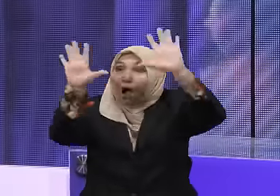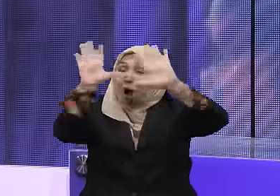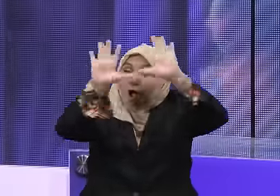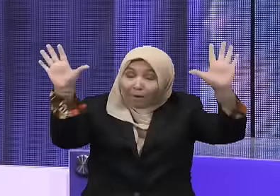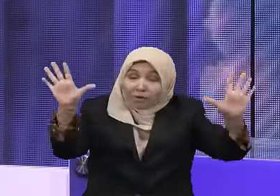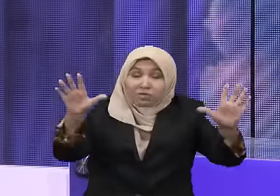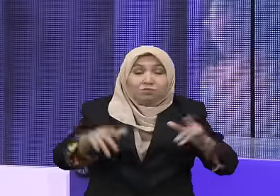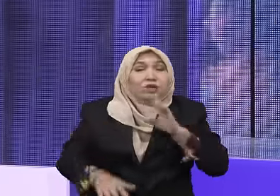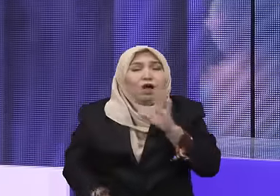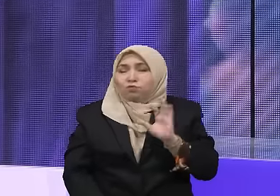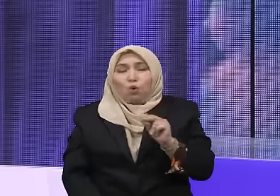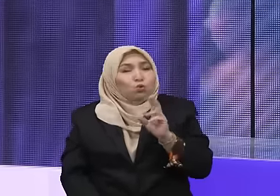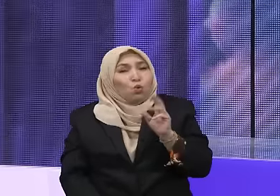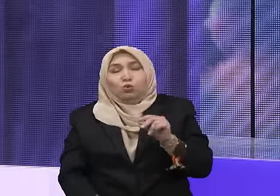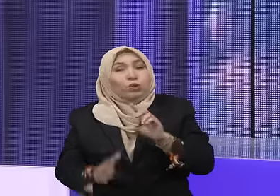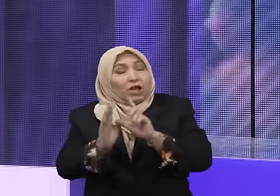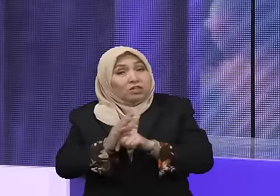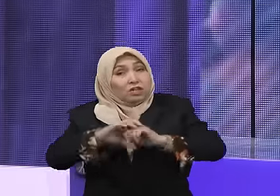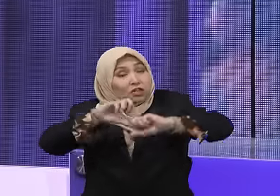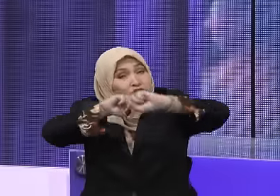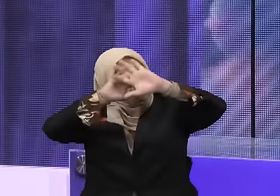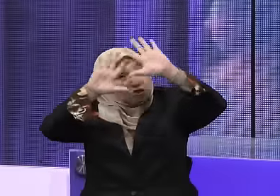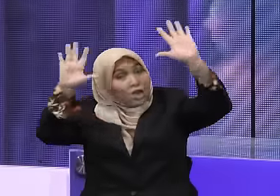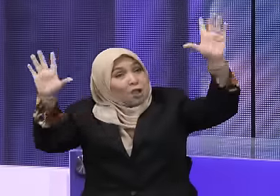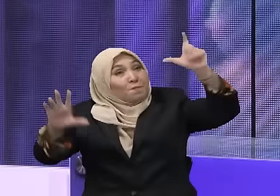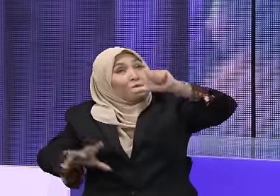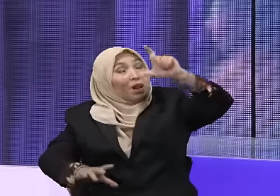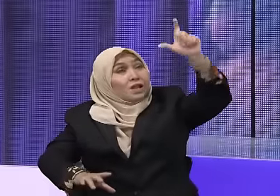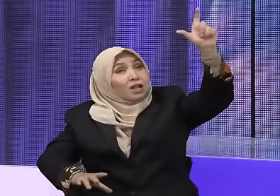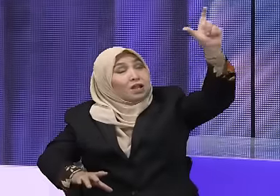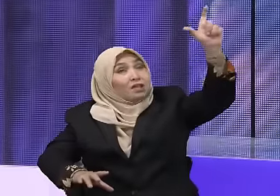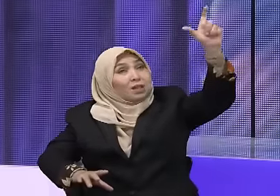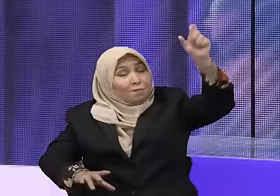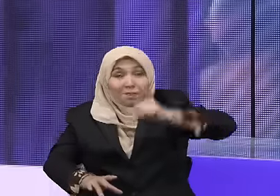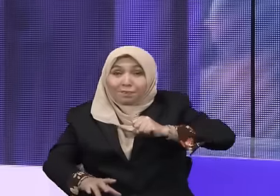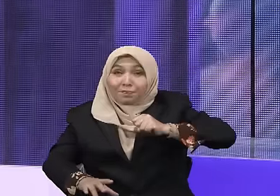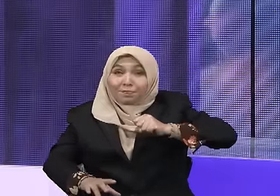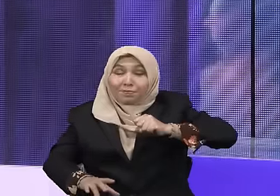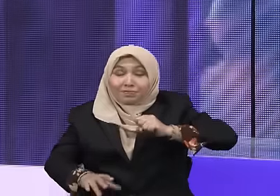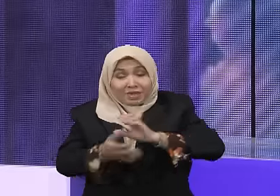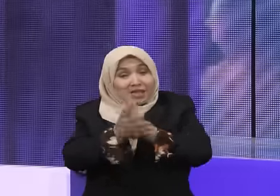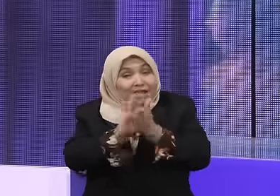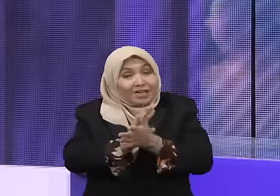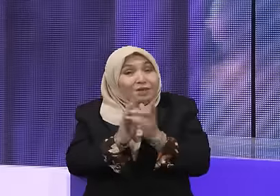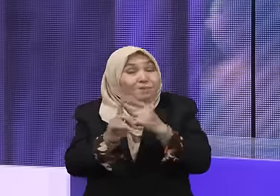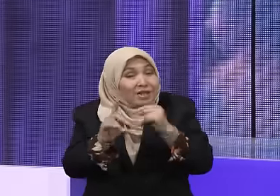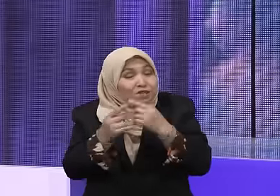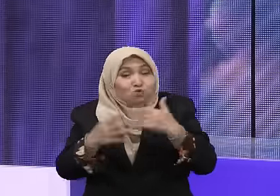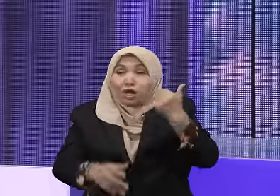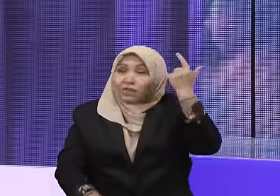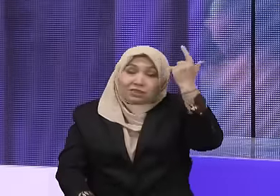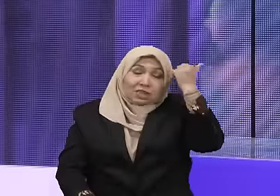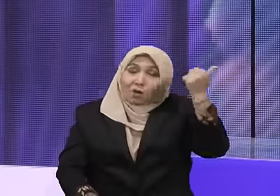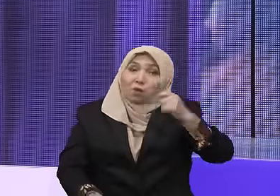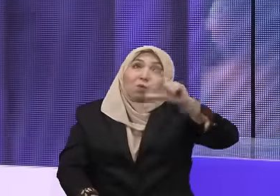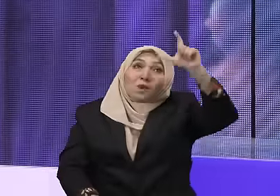benderang, mestilah dia cakap, oh nanti bila dah nak siang bulan akan terbenam, ya. Jadi apabila dah tahu dah